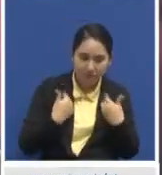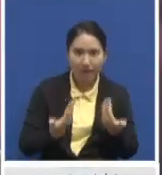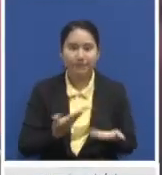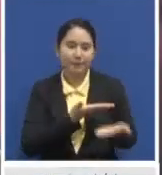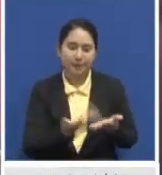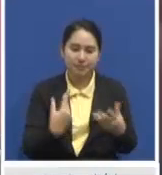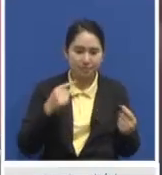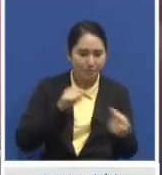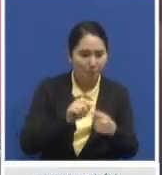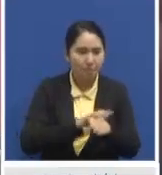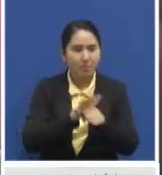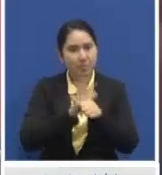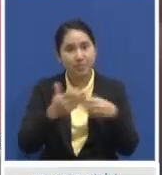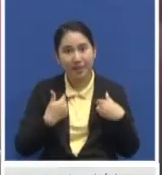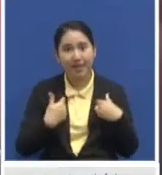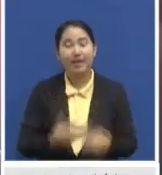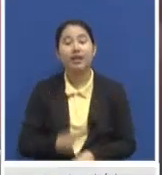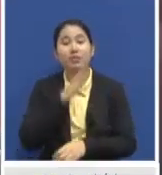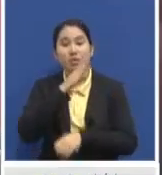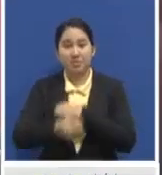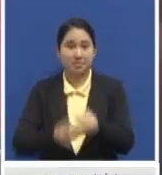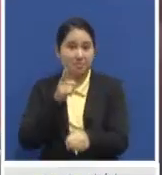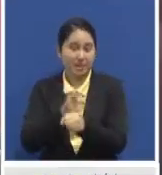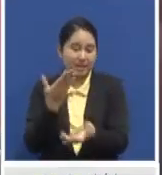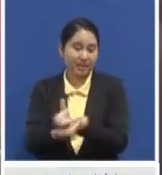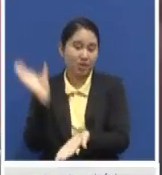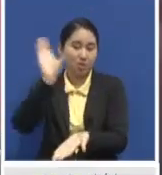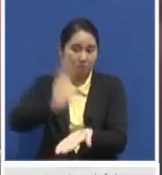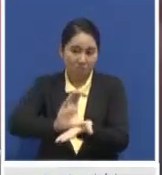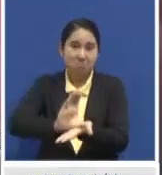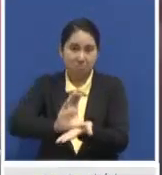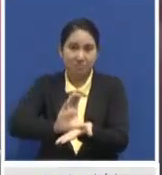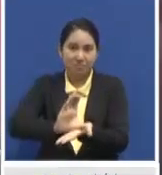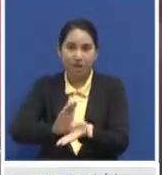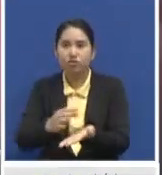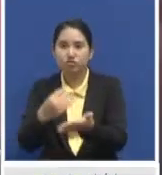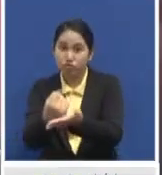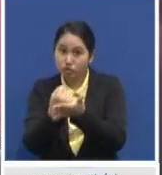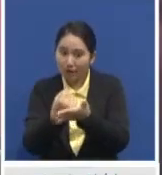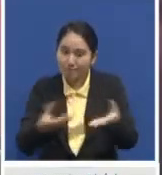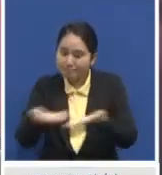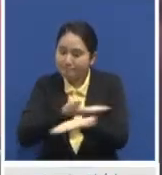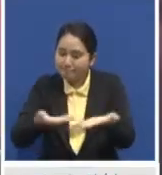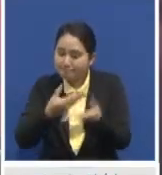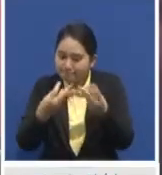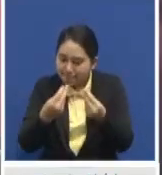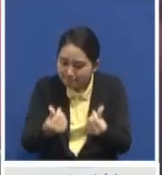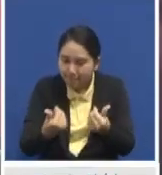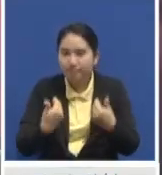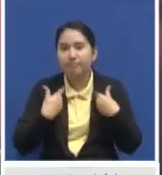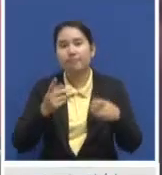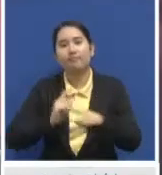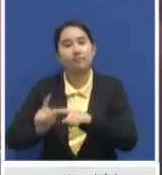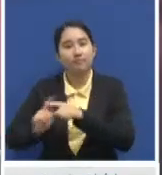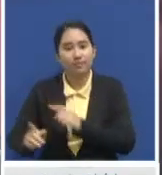ดี๋ยวงบประมาณประจำปีเข้าท่านก็ช่วยวิจารณ์ให้ด้วยว่าศูนย์ปภ.เขตเนี่ยมันมีพอแล้วนะรถดับเพลิงอย่าไปซื้ออีกง